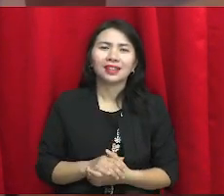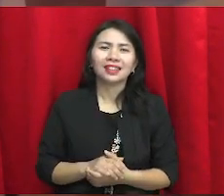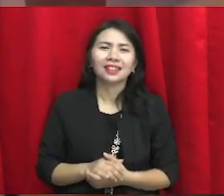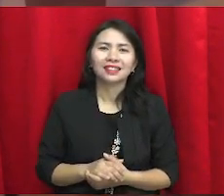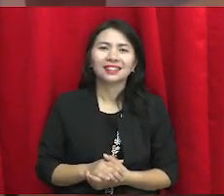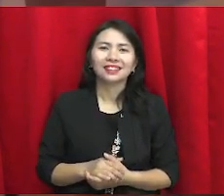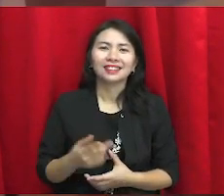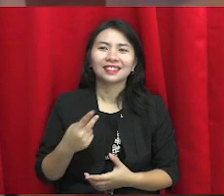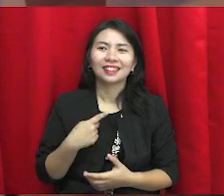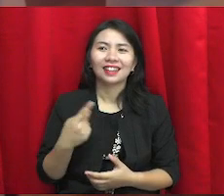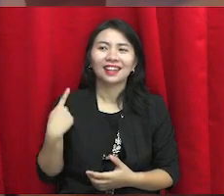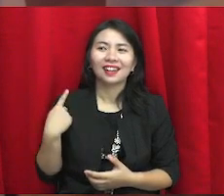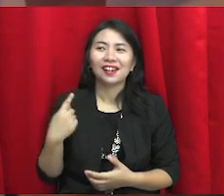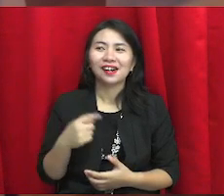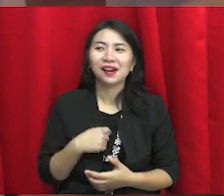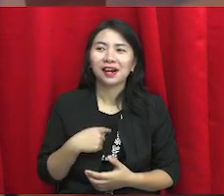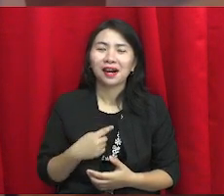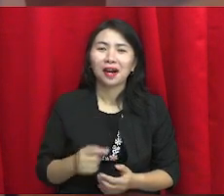ako,